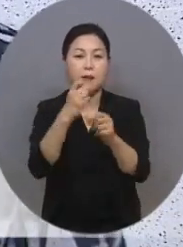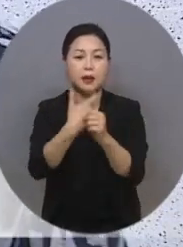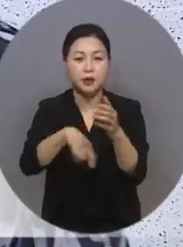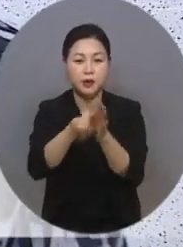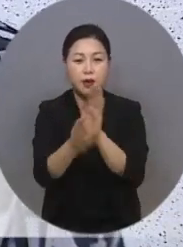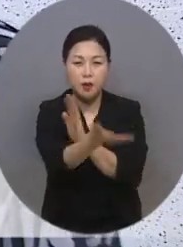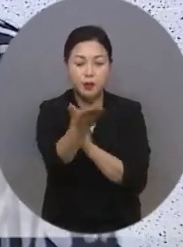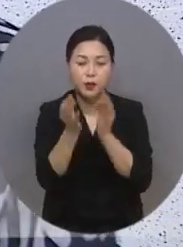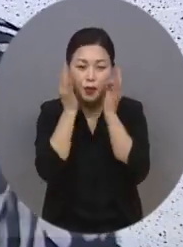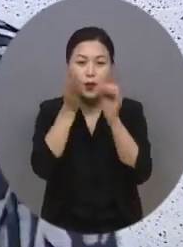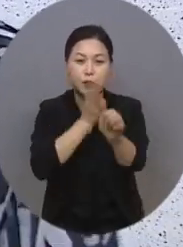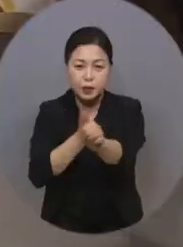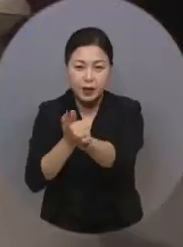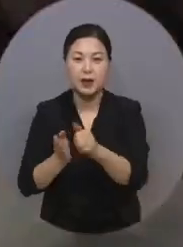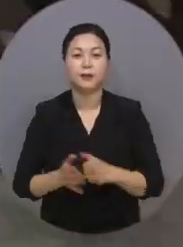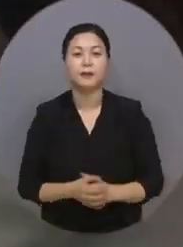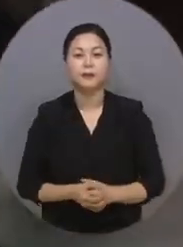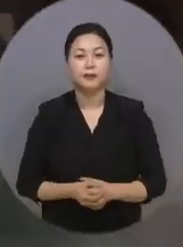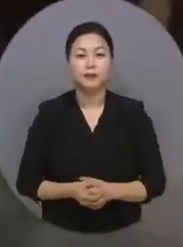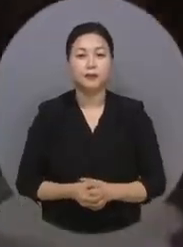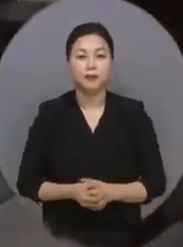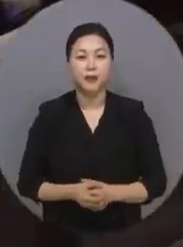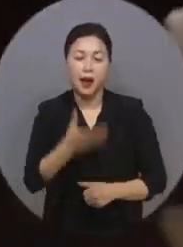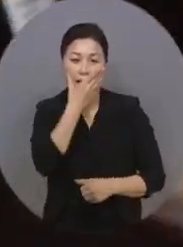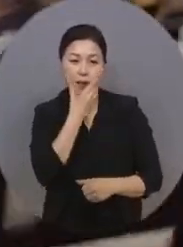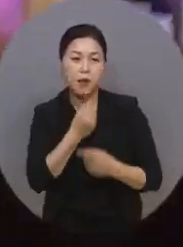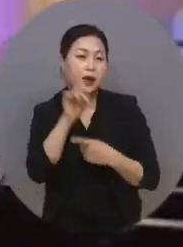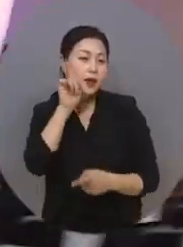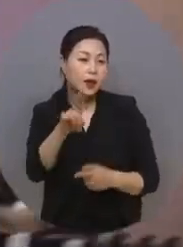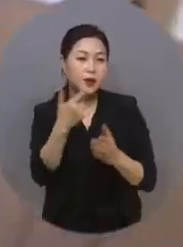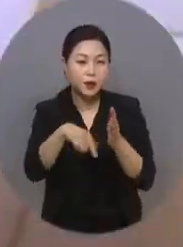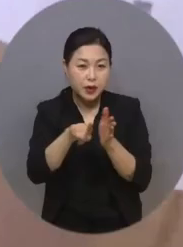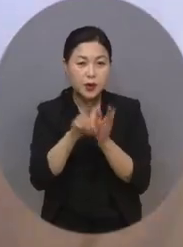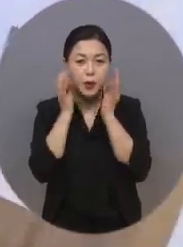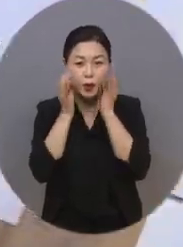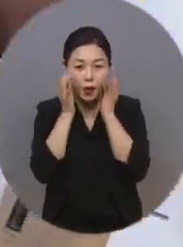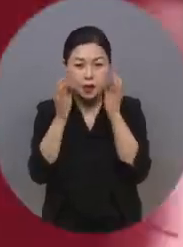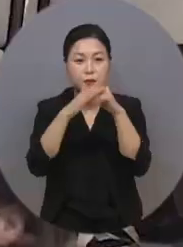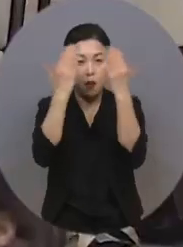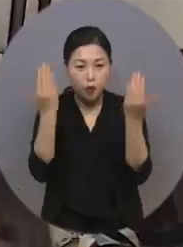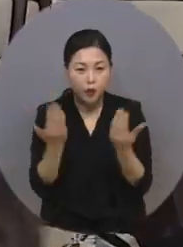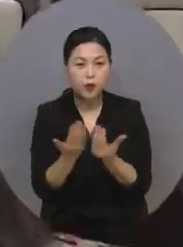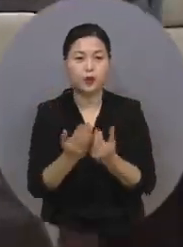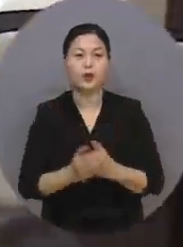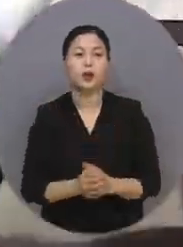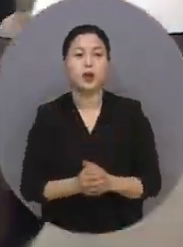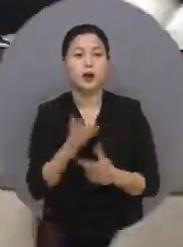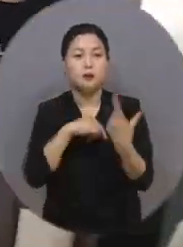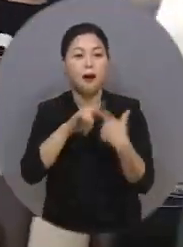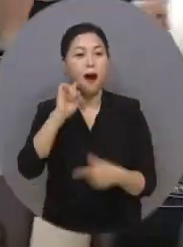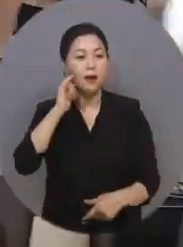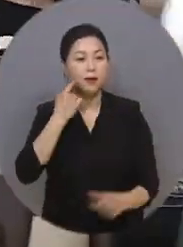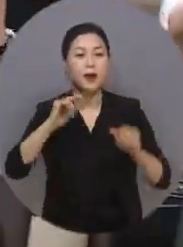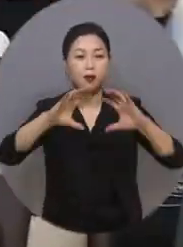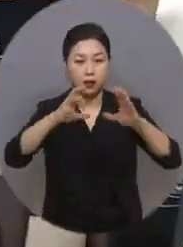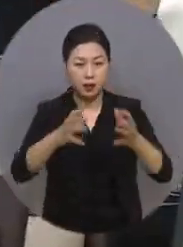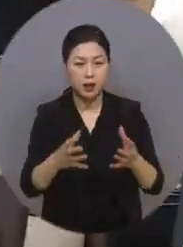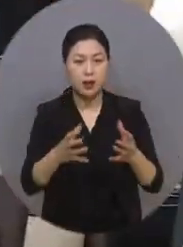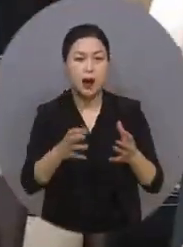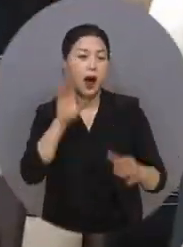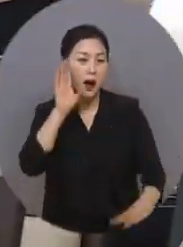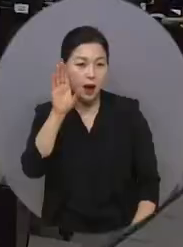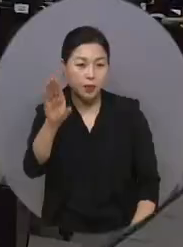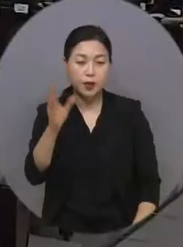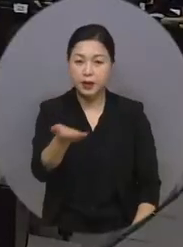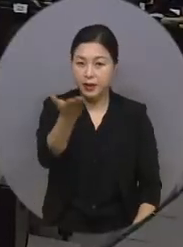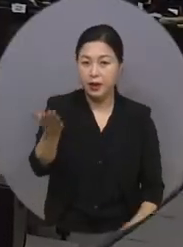더 열심히 노력해 주시기 바랍니다. 행복한 내일을 위해 노력하고 있는 모두, 그리고 더 아름다운 세상. 앞으로